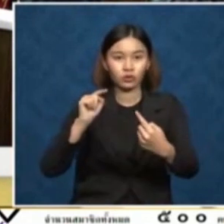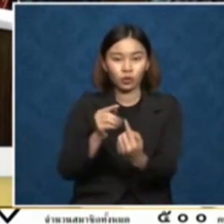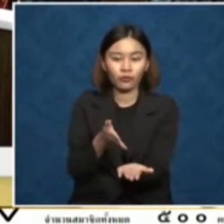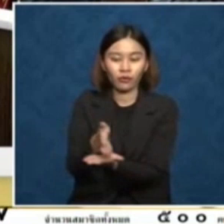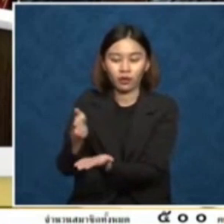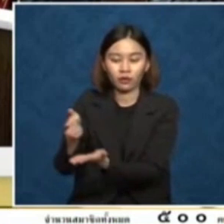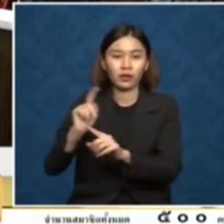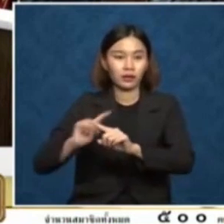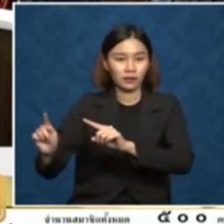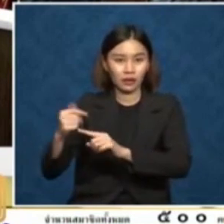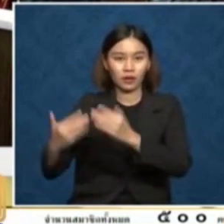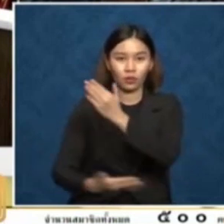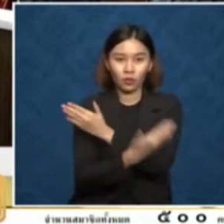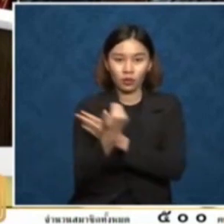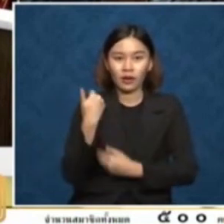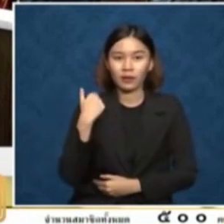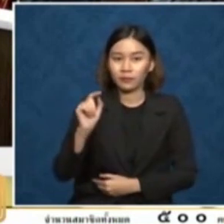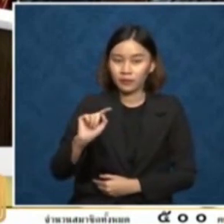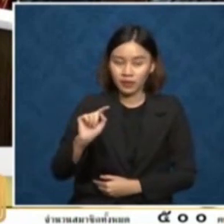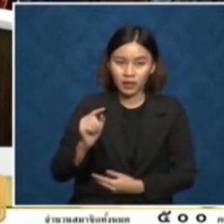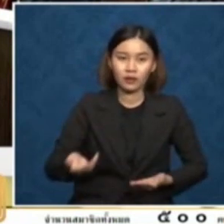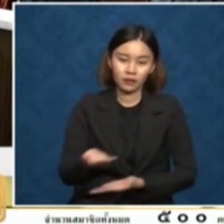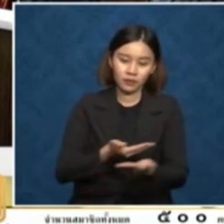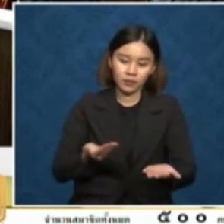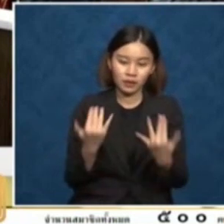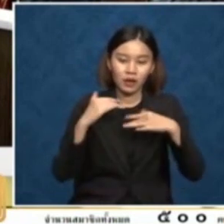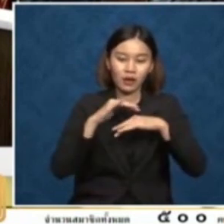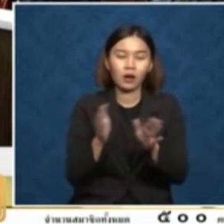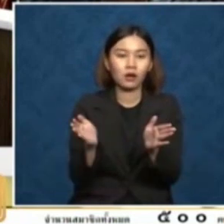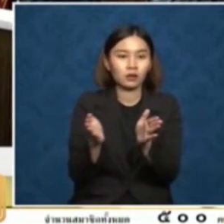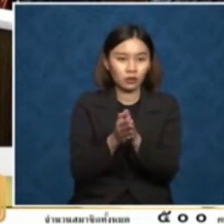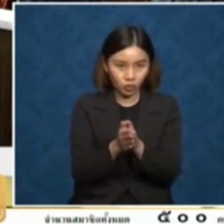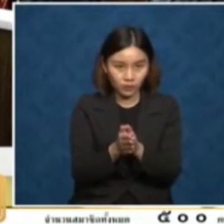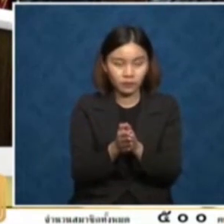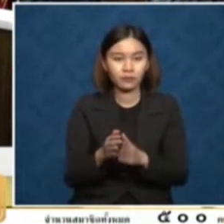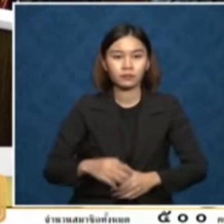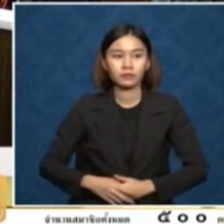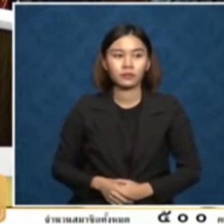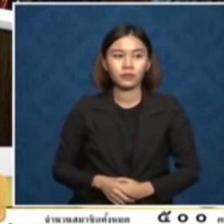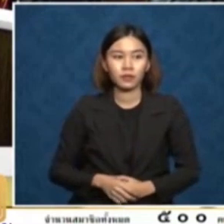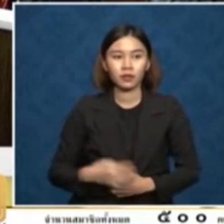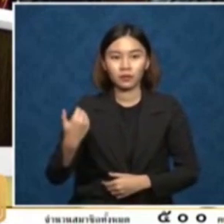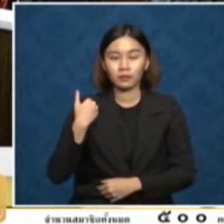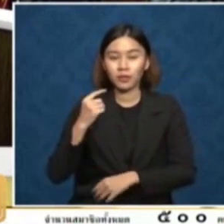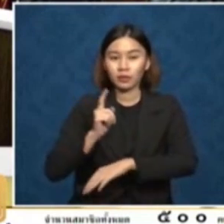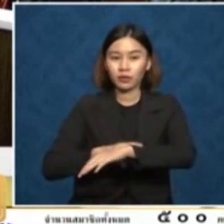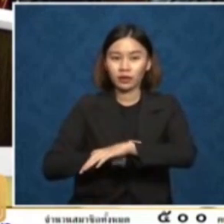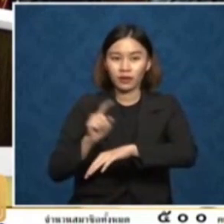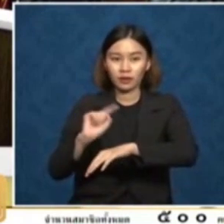นอื่นๆได้มีโอกาสเข้ามาพิจารณาร่วมกันรวมถึงให้มีเวล